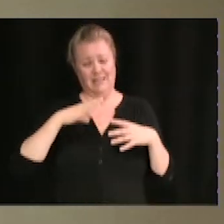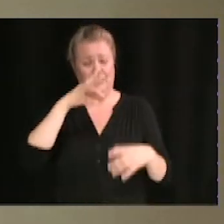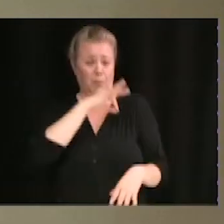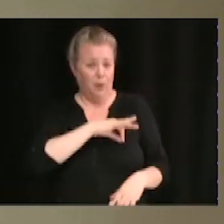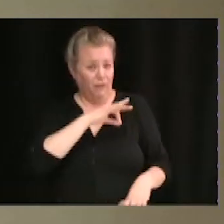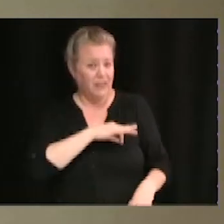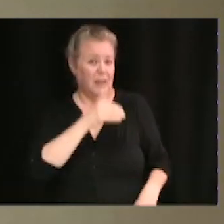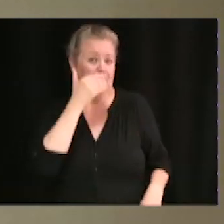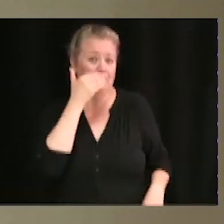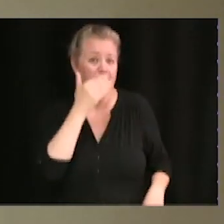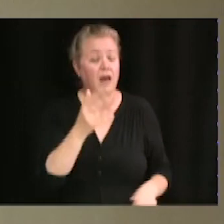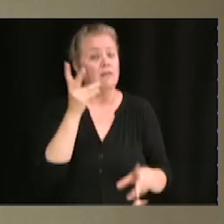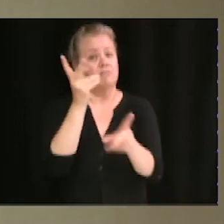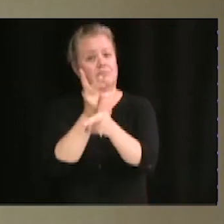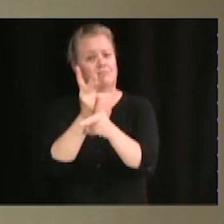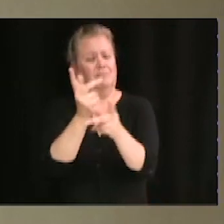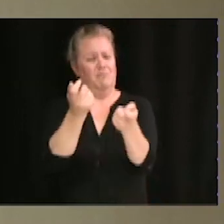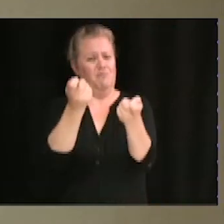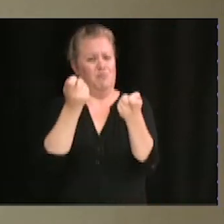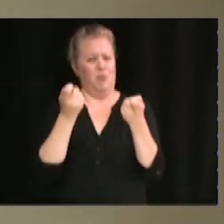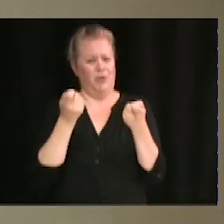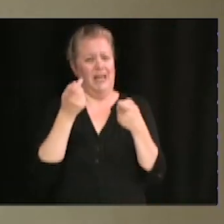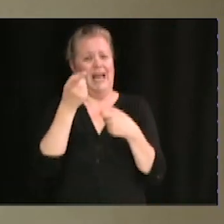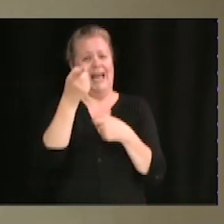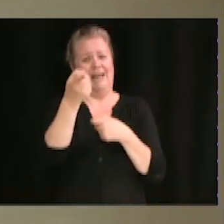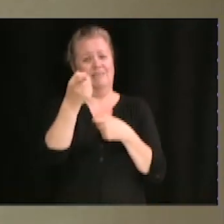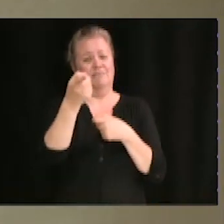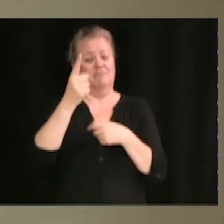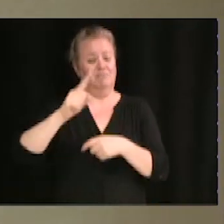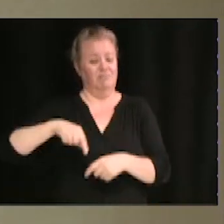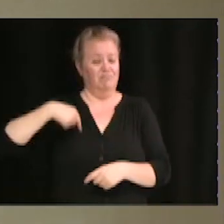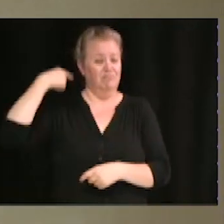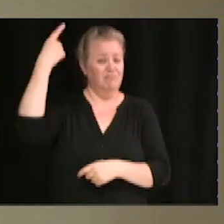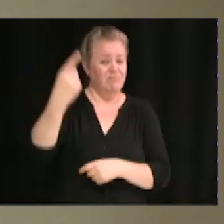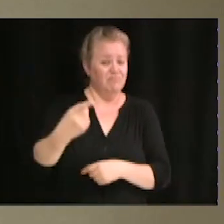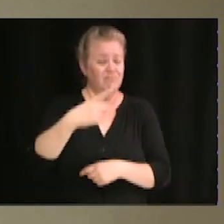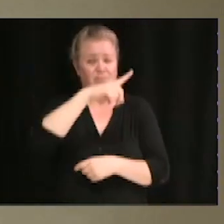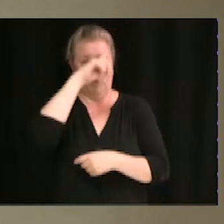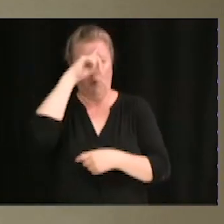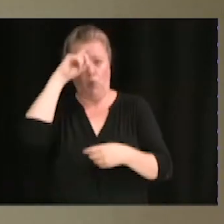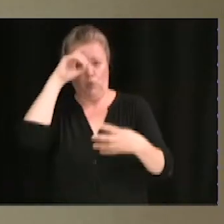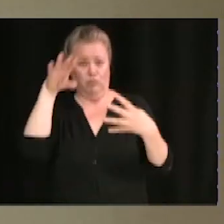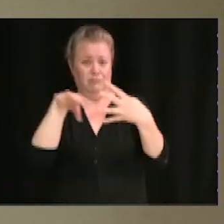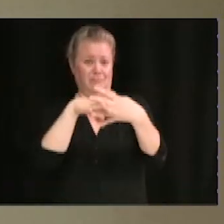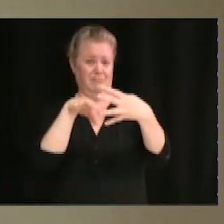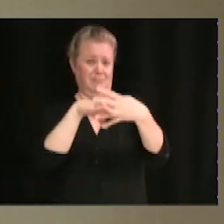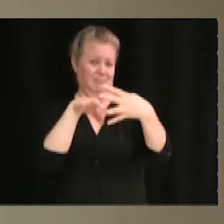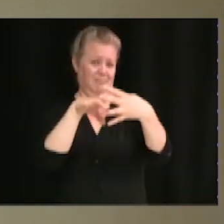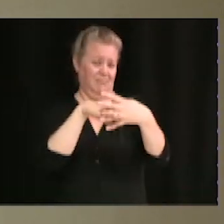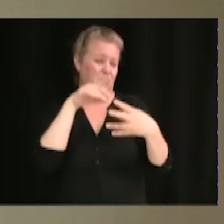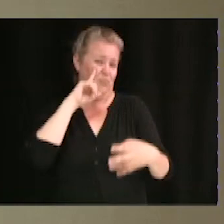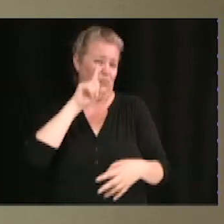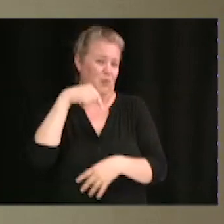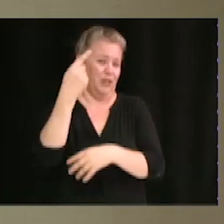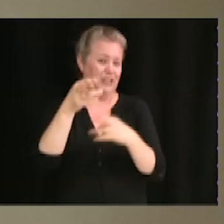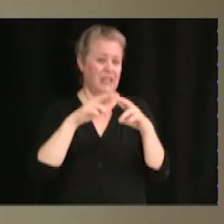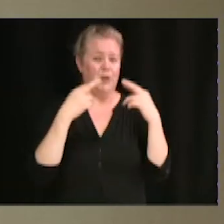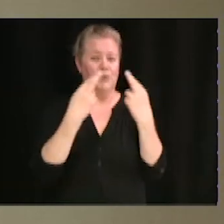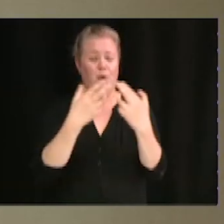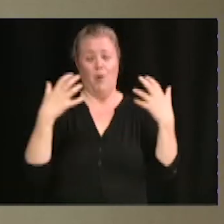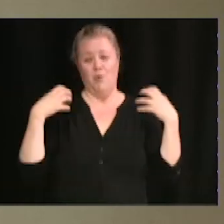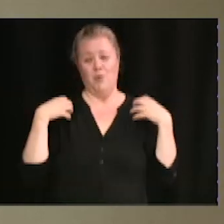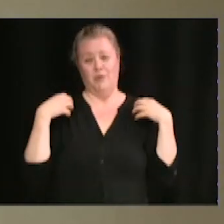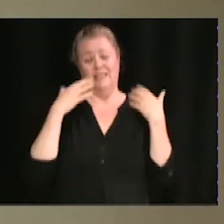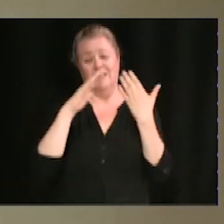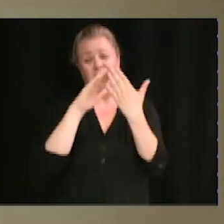prudents, prudentes. On va vous retrouver de toute façon à la mi-août pour une autre séance du Conseil municipal.